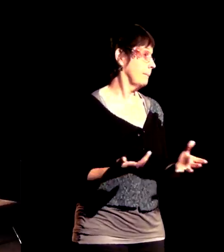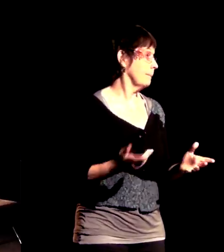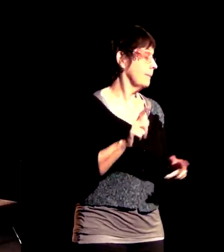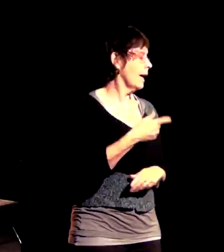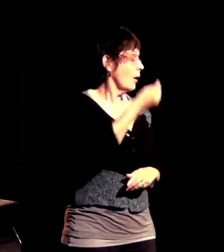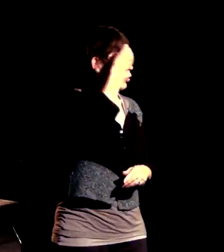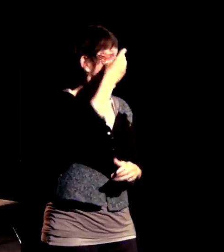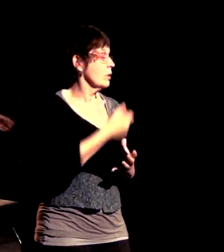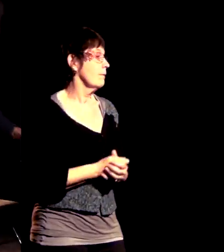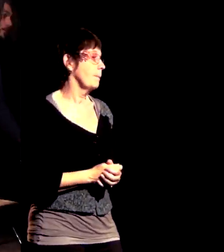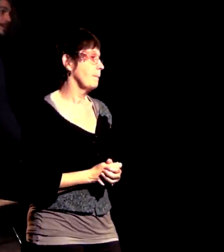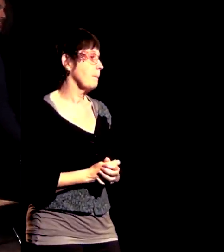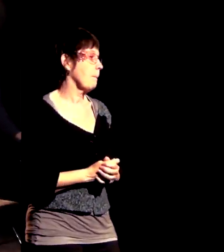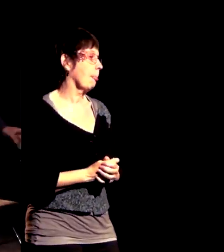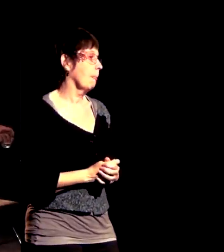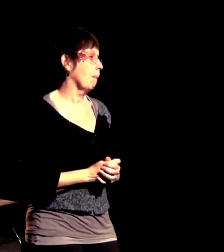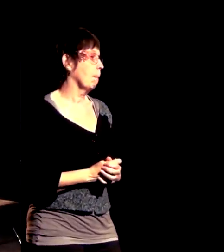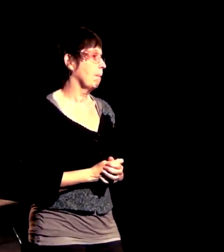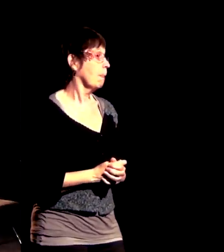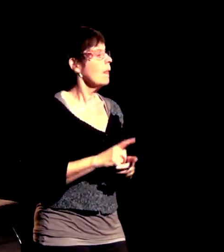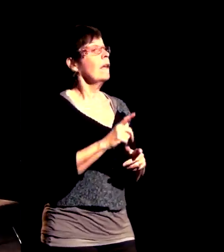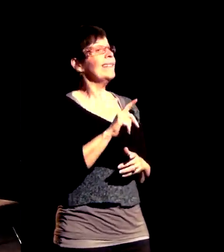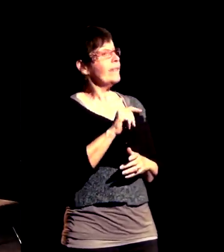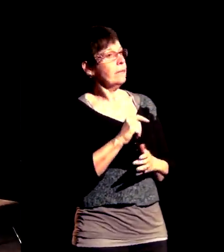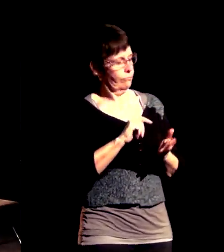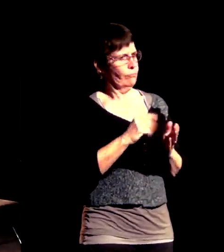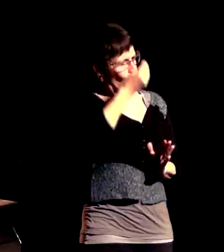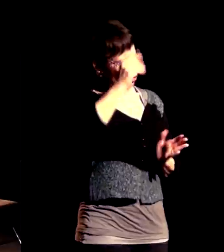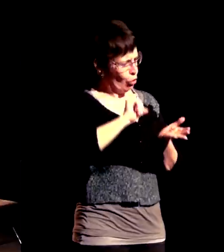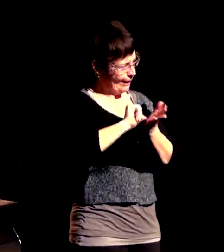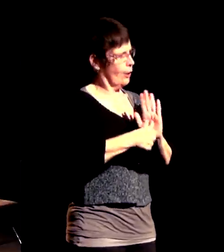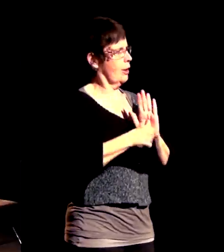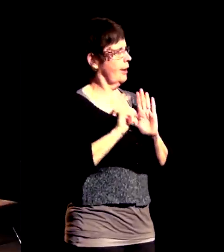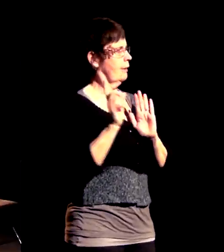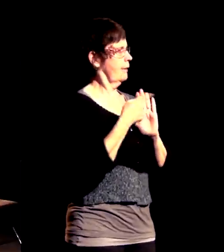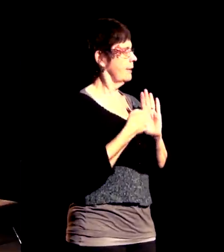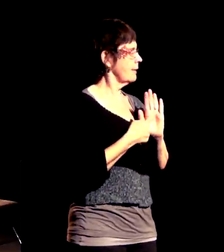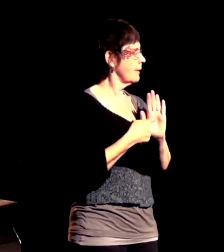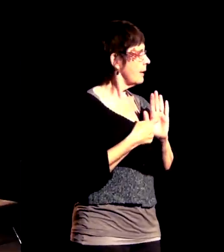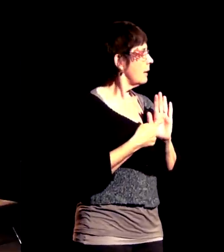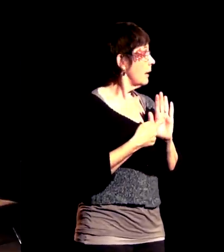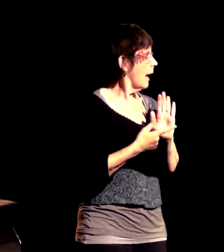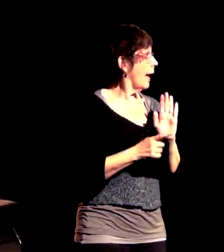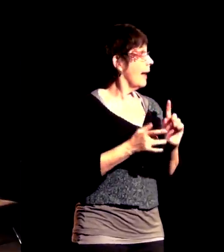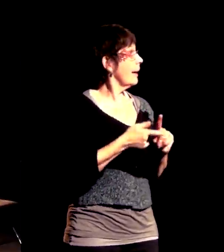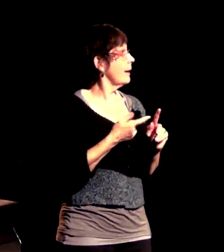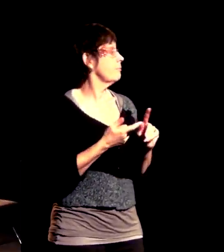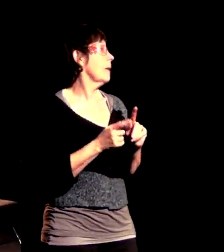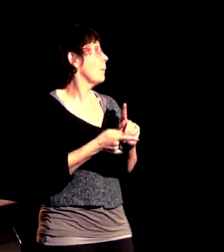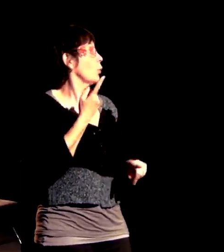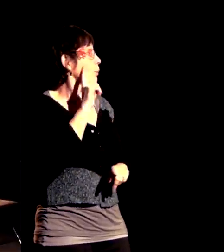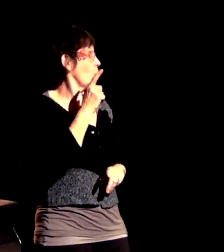quoi. Et puis de regarder nos identités, c'est aussi regarder nos identités en général. C'est quoi qui nous a construit? Je vous disais au début de